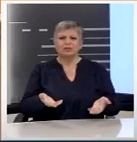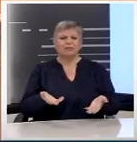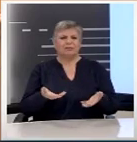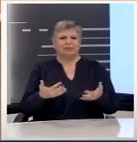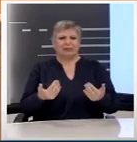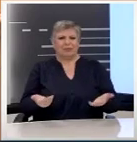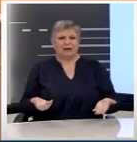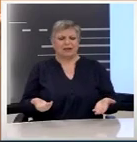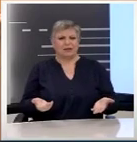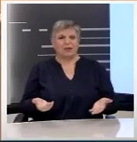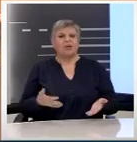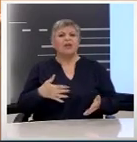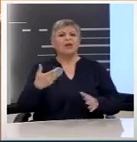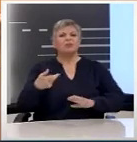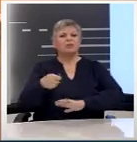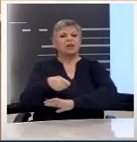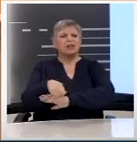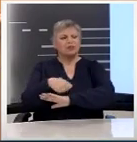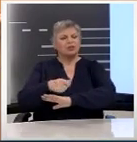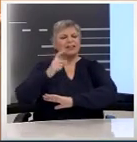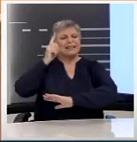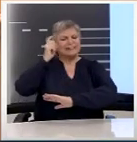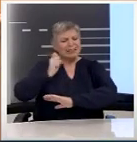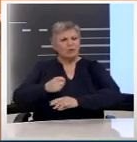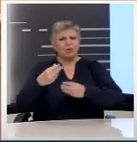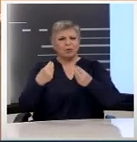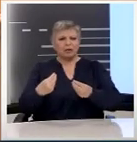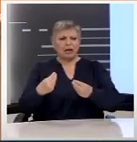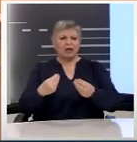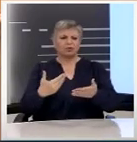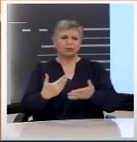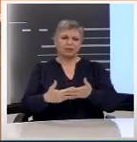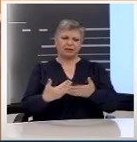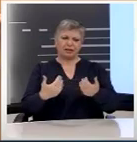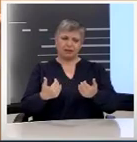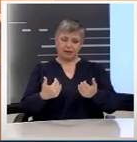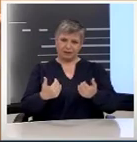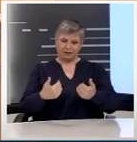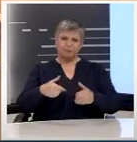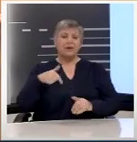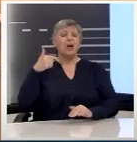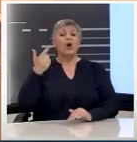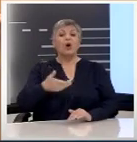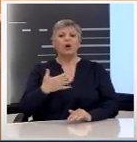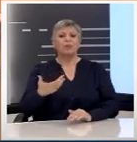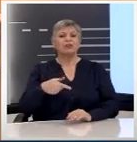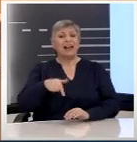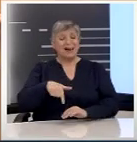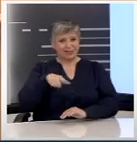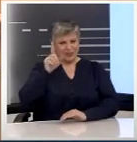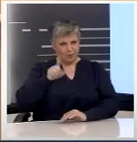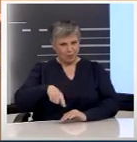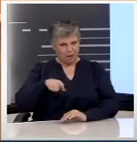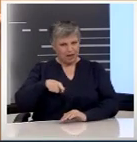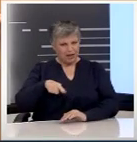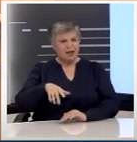Κακιά μέρα όμως διάλεξε ο αρχηγός της αξιωματικής αντιπολίτευσης να μιλήσει για το